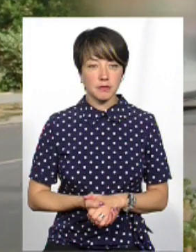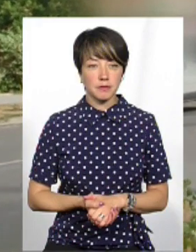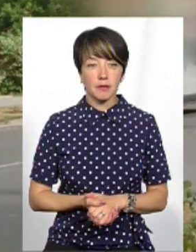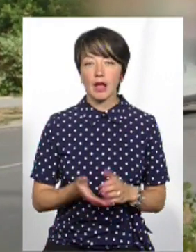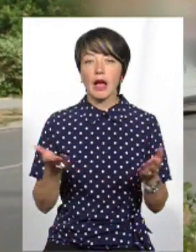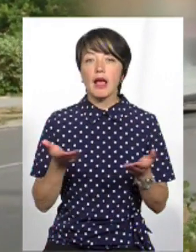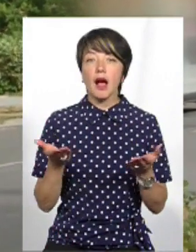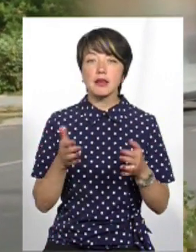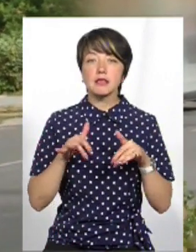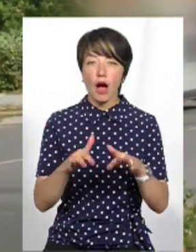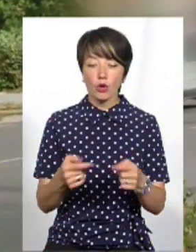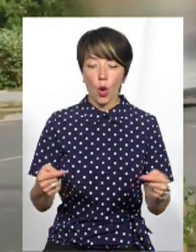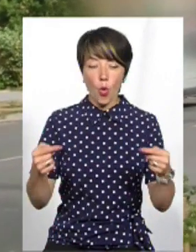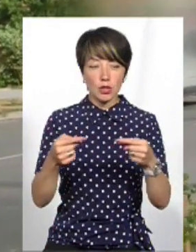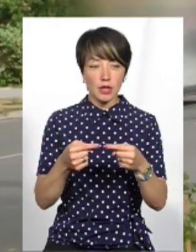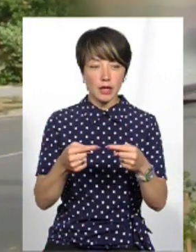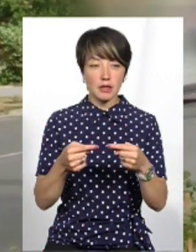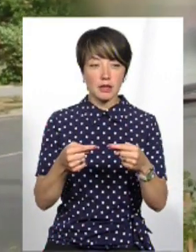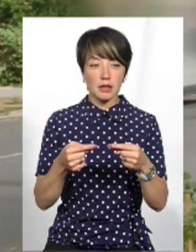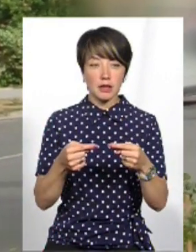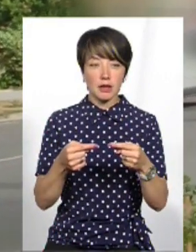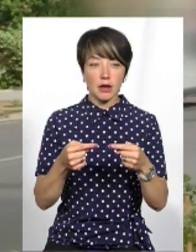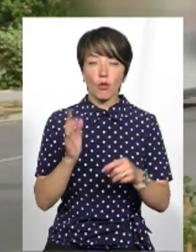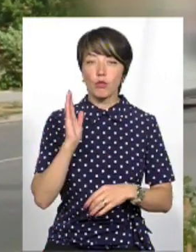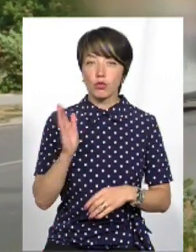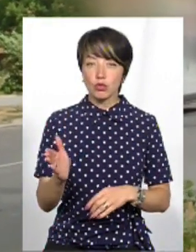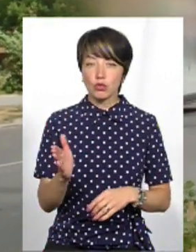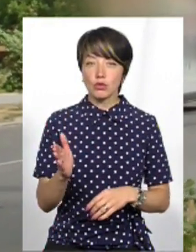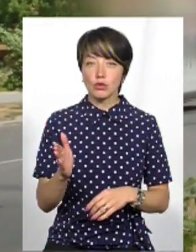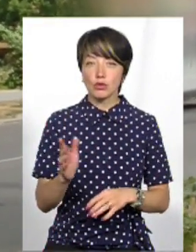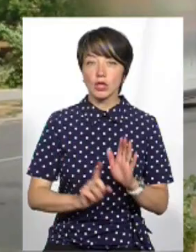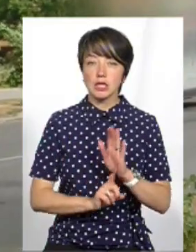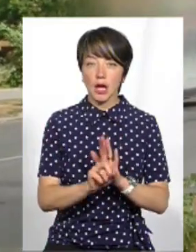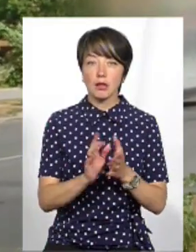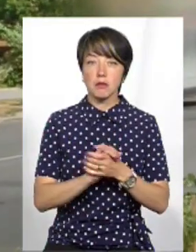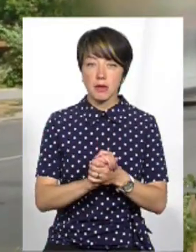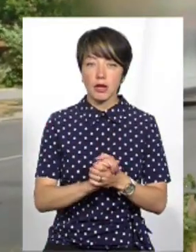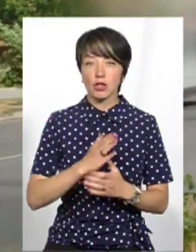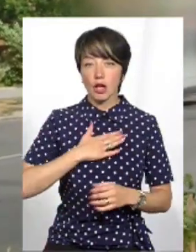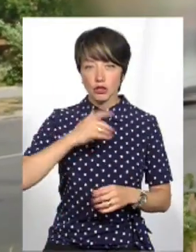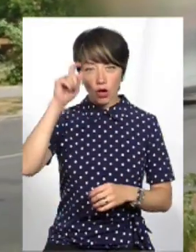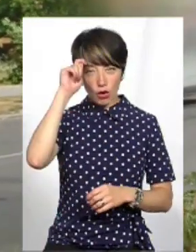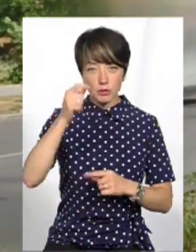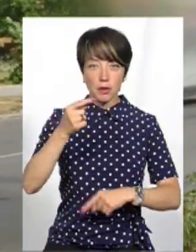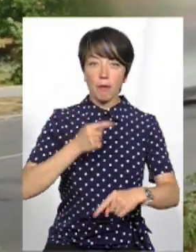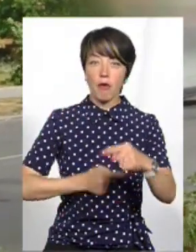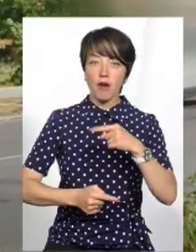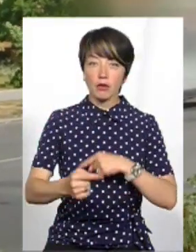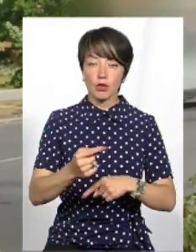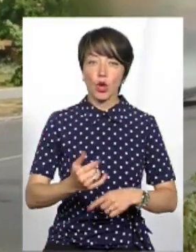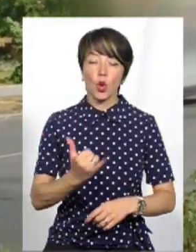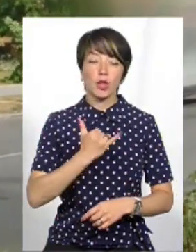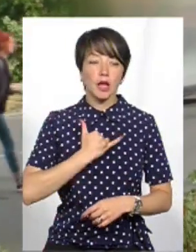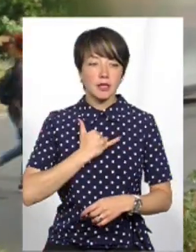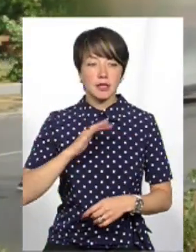Які заходи, конкретні заходи, коли, як кажуть, будуть, що настане мир, наші хлопці повернуться до нас, і